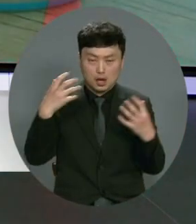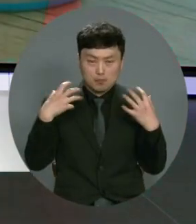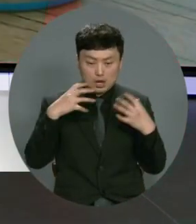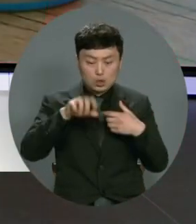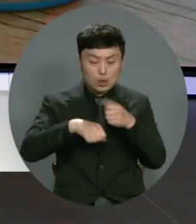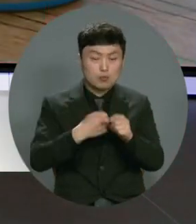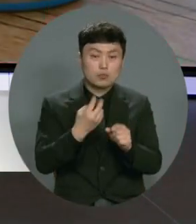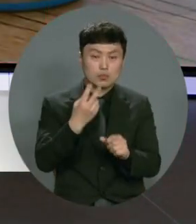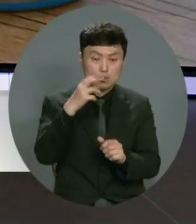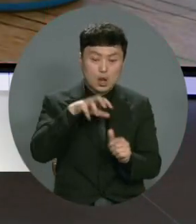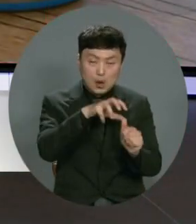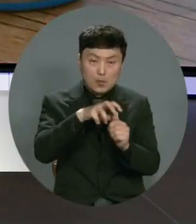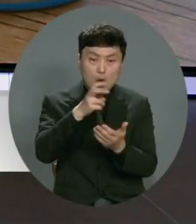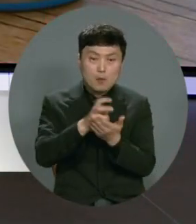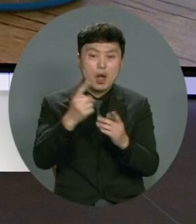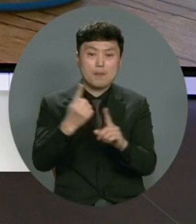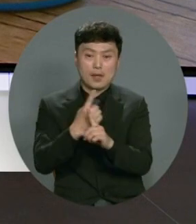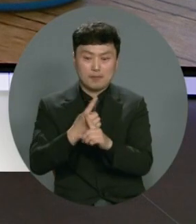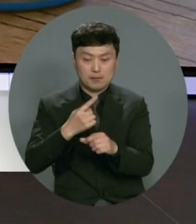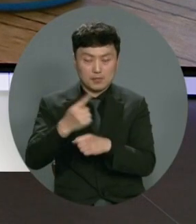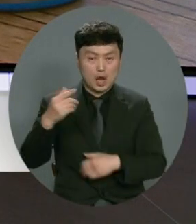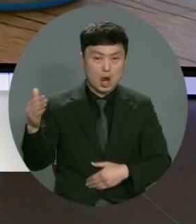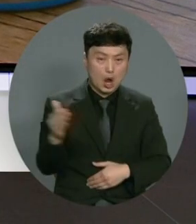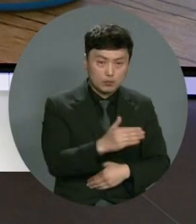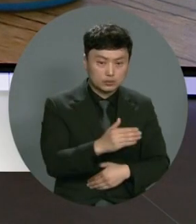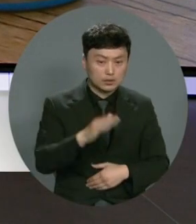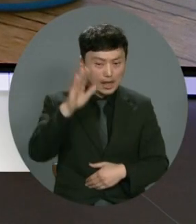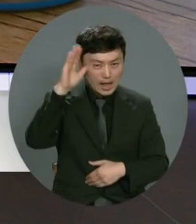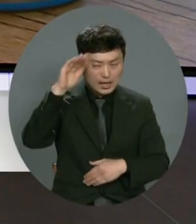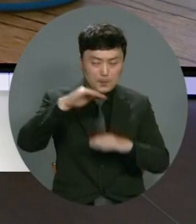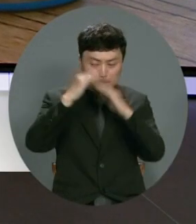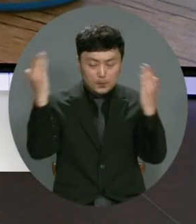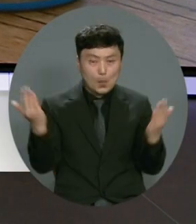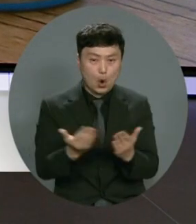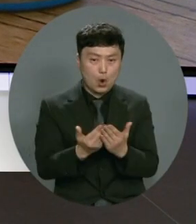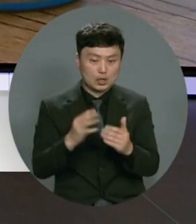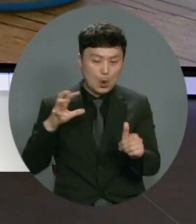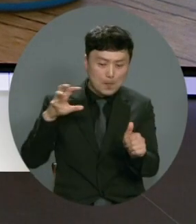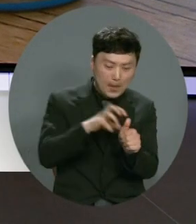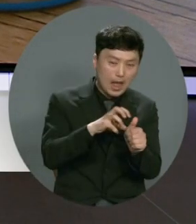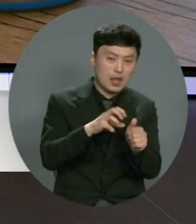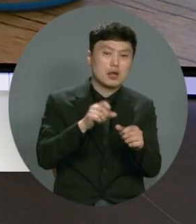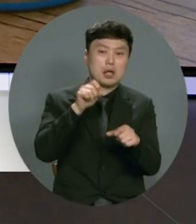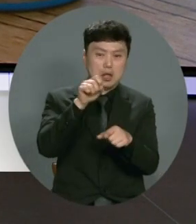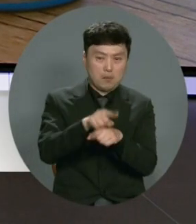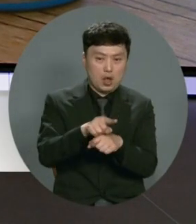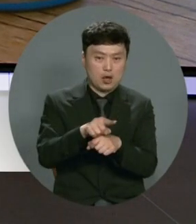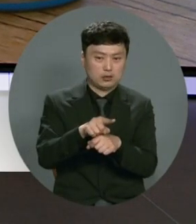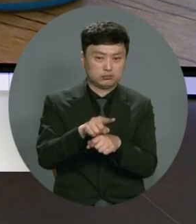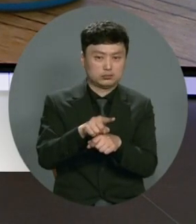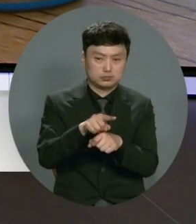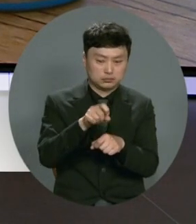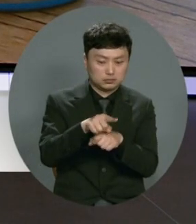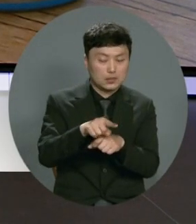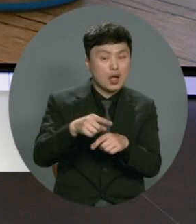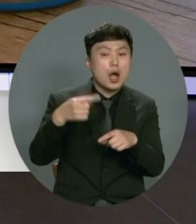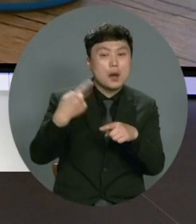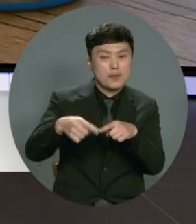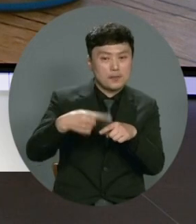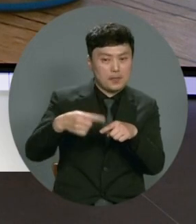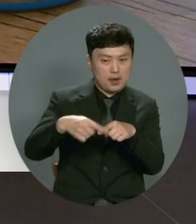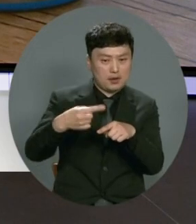동물보호법을 개정해서 내년부터는 맹견이 아닌 개에 대해서도 공격성 등 기질 평가를